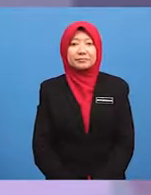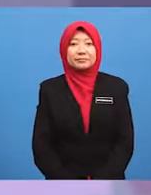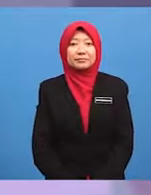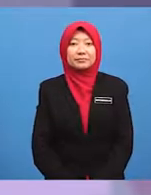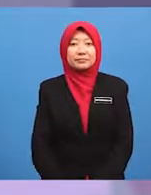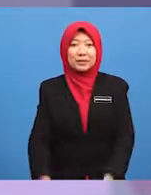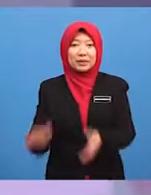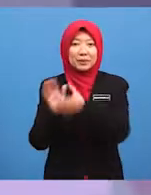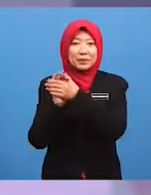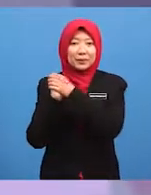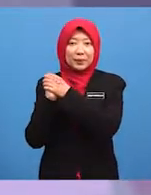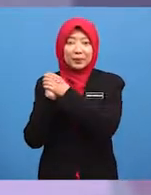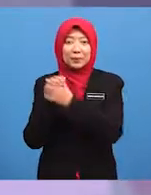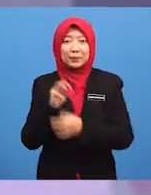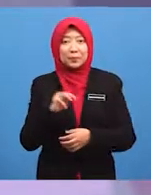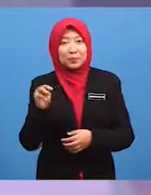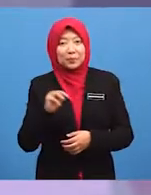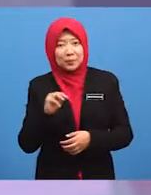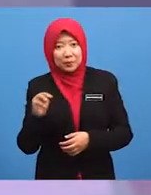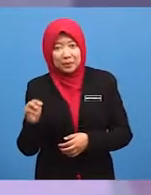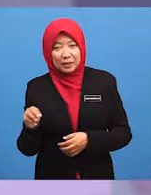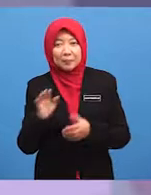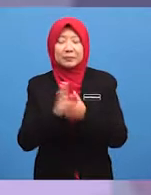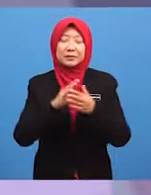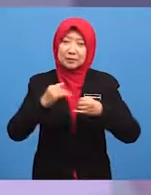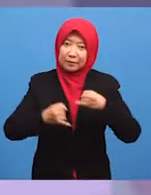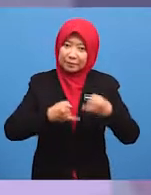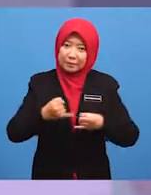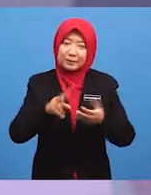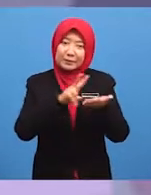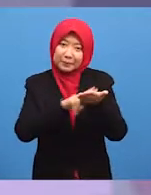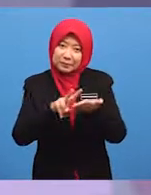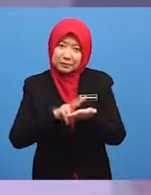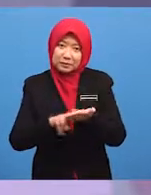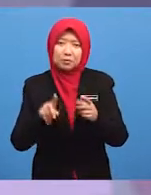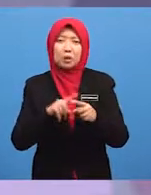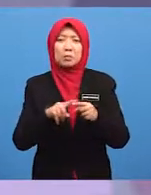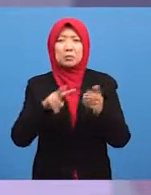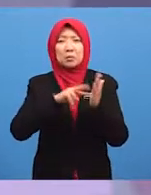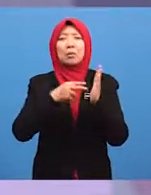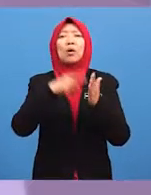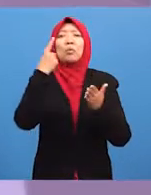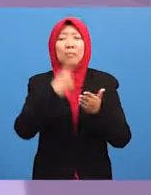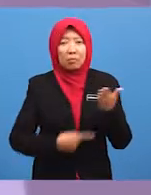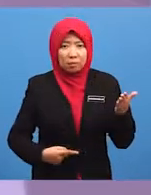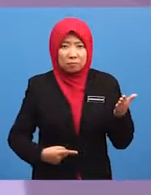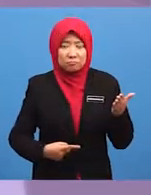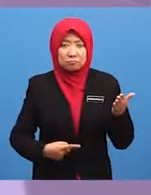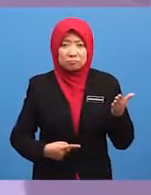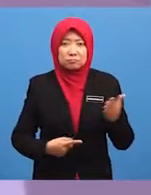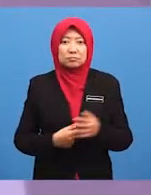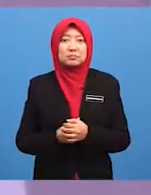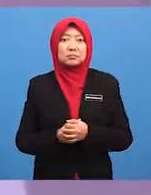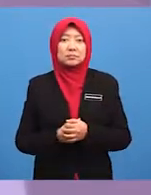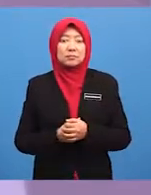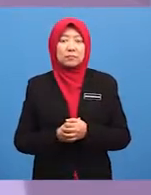Tahniah murid-murid, berjaya juga kamu bacakan. Tapi, apakah maksud paparan tersebut? Ia